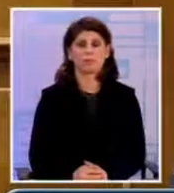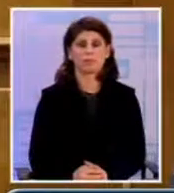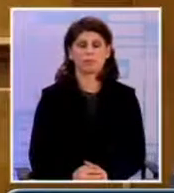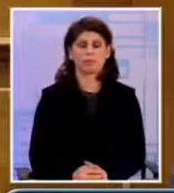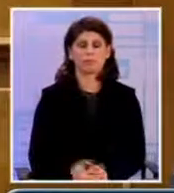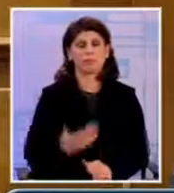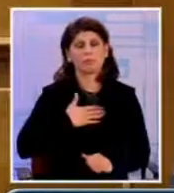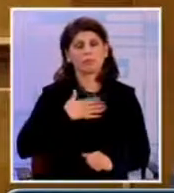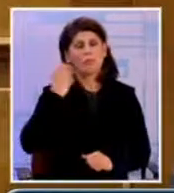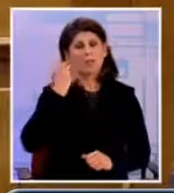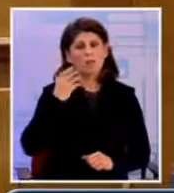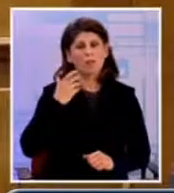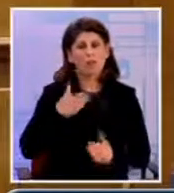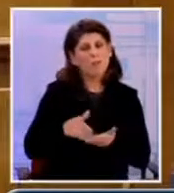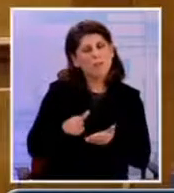Τη θεωρούμε υπεκφυγή.